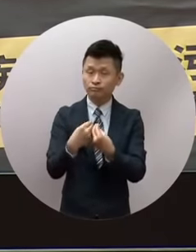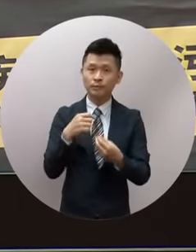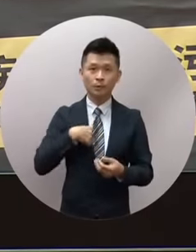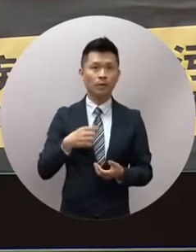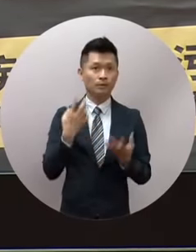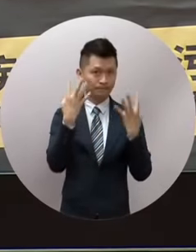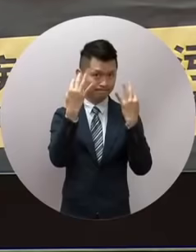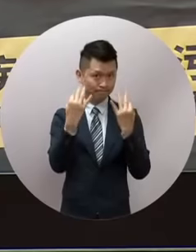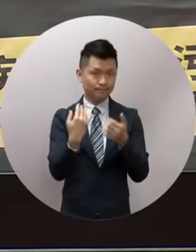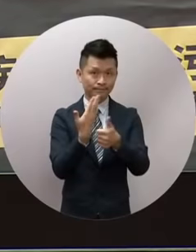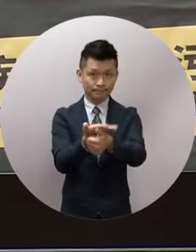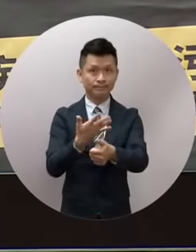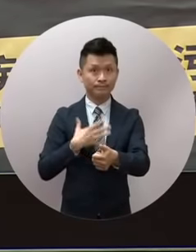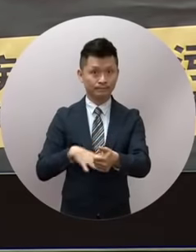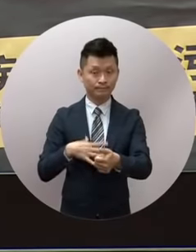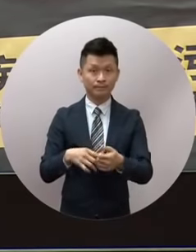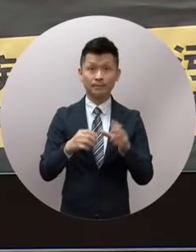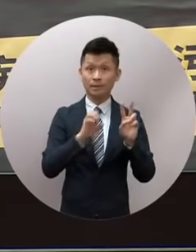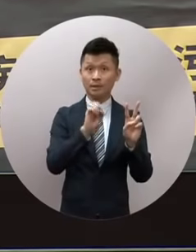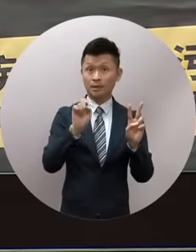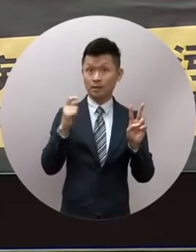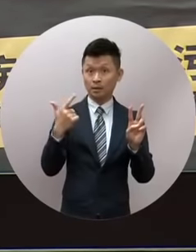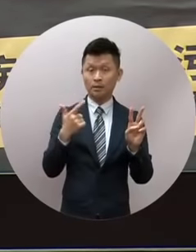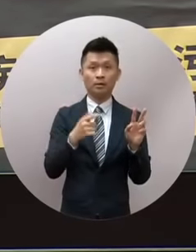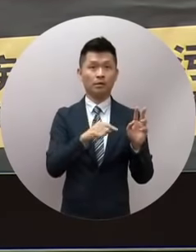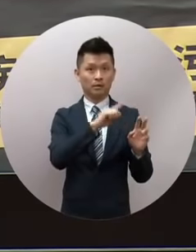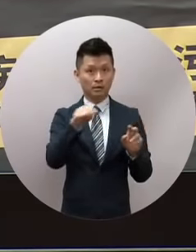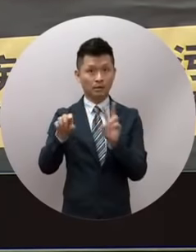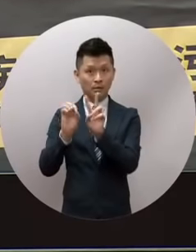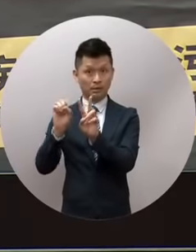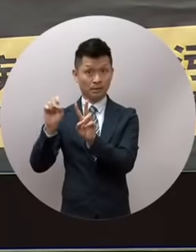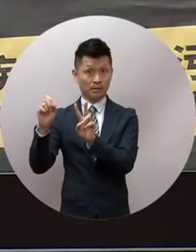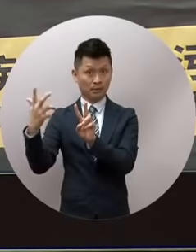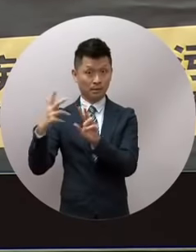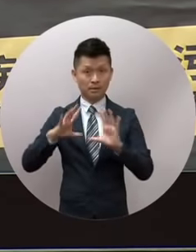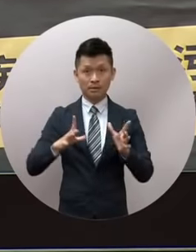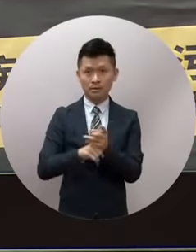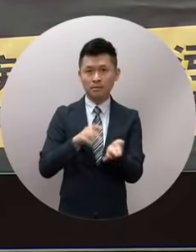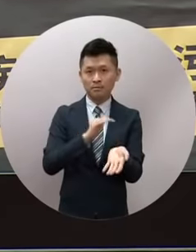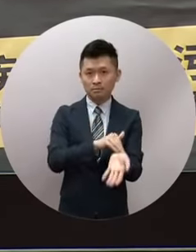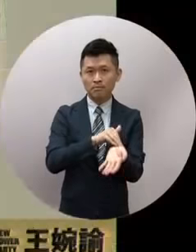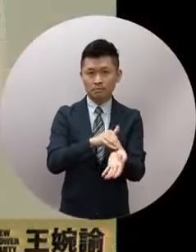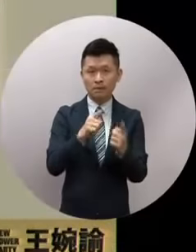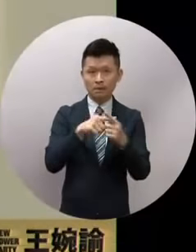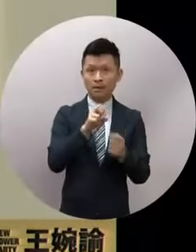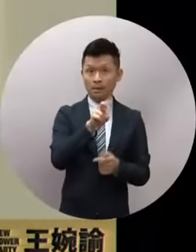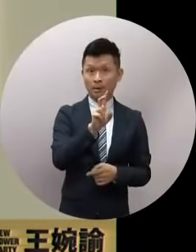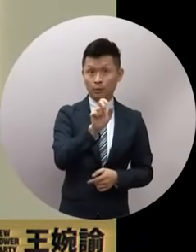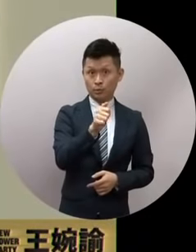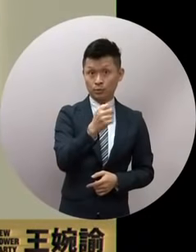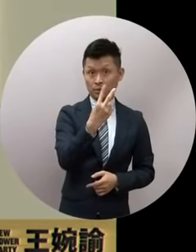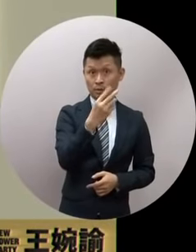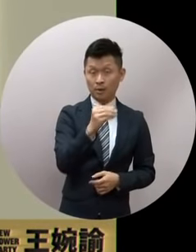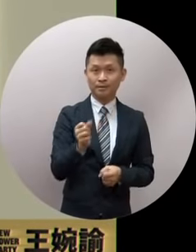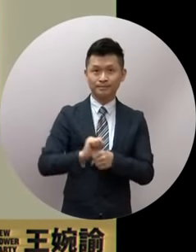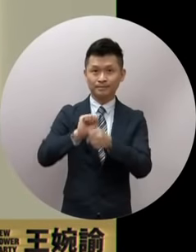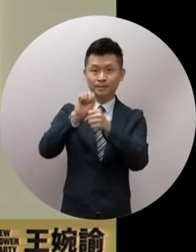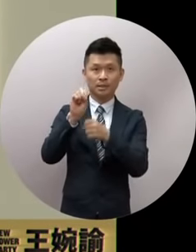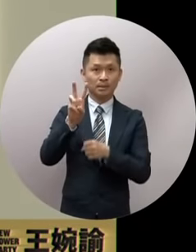供几个数据让院长清楚，就是从2016年到2018年，我们的精神科的就诊人数从252万人提升